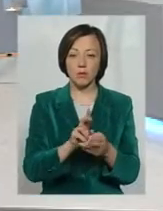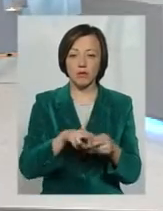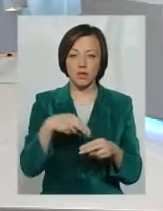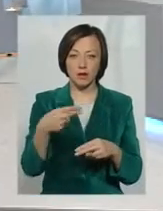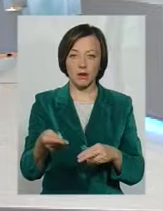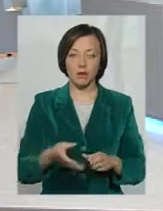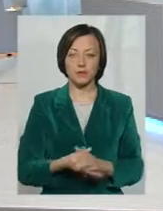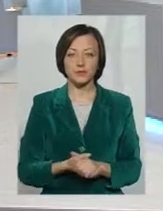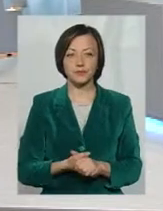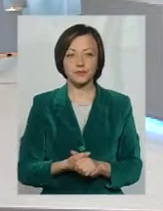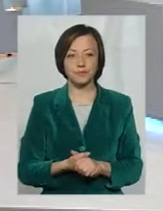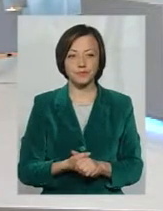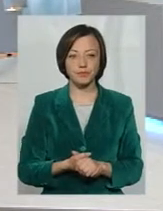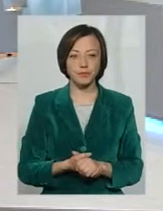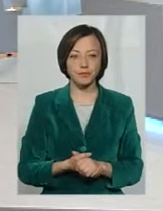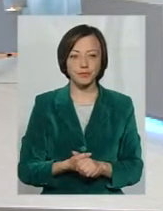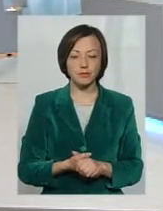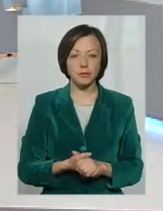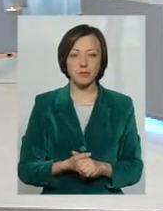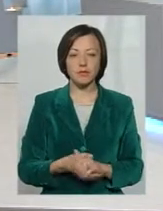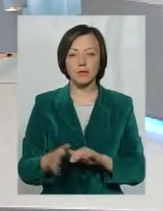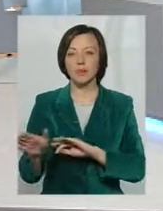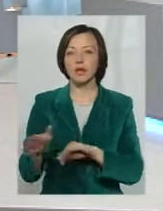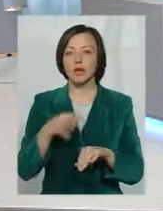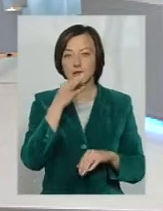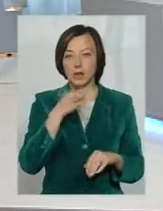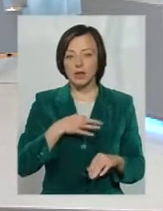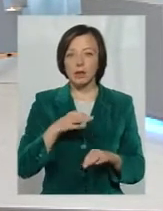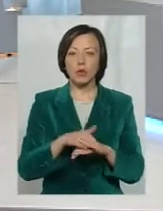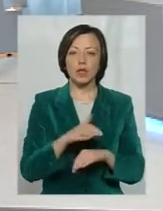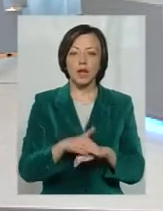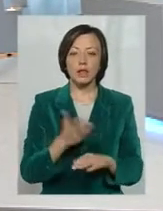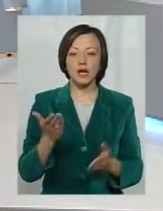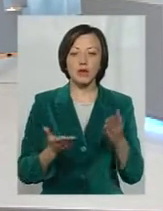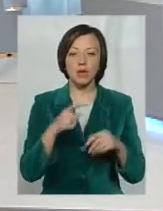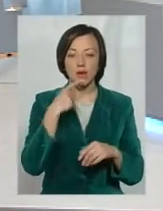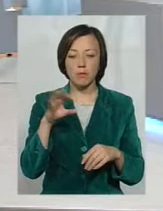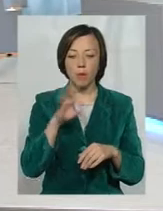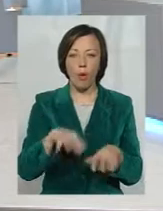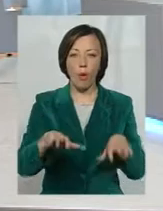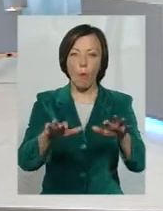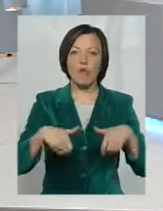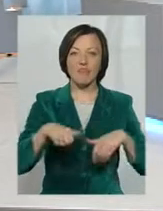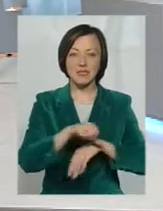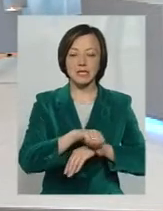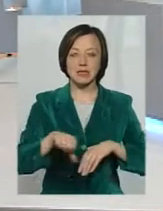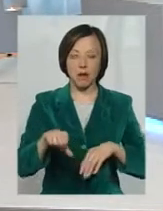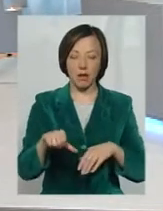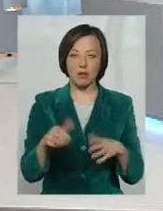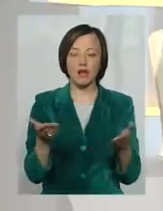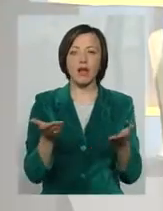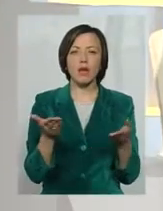повертаються. Скажіть, будь ласка, якщо говорити про конфіскат, які